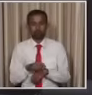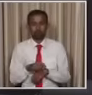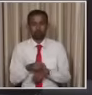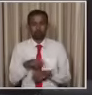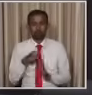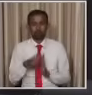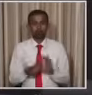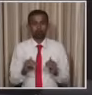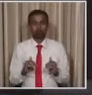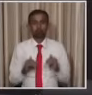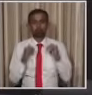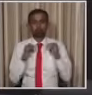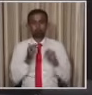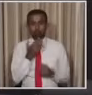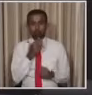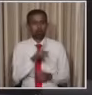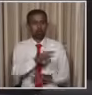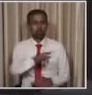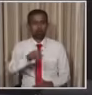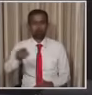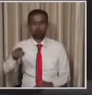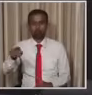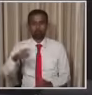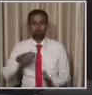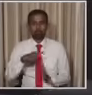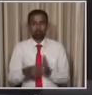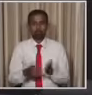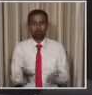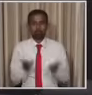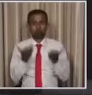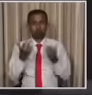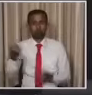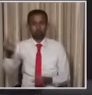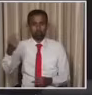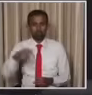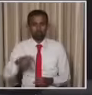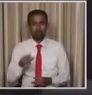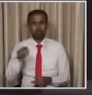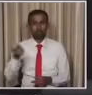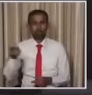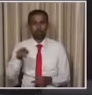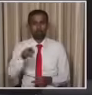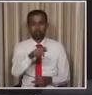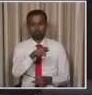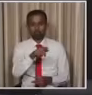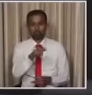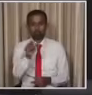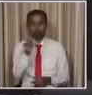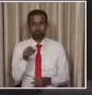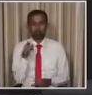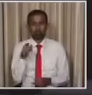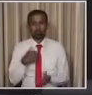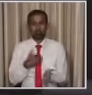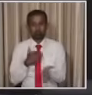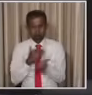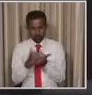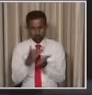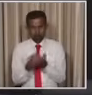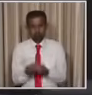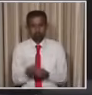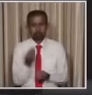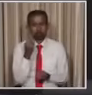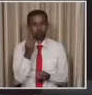ගොඩ ගන්න පුළුවන් කවුද, මේ රට ගොඩ ගන්න එන්නේ ඉදිරියට එන්නේ කවුද, ඒ කෙනාට අපි සහයෝගය ලබලා